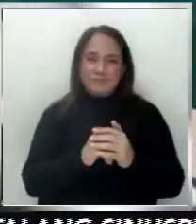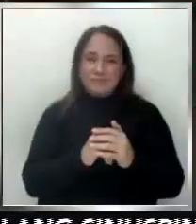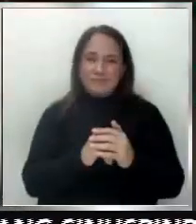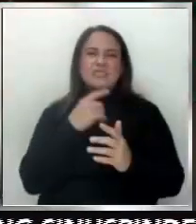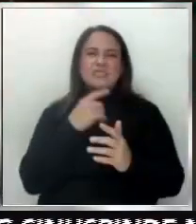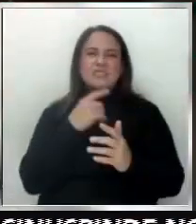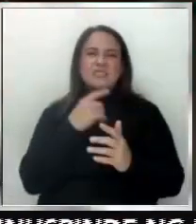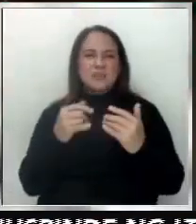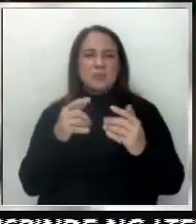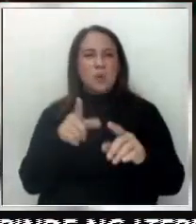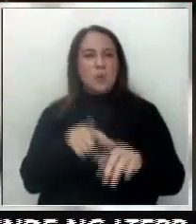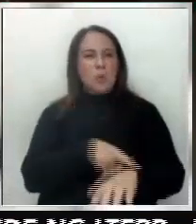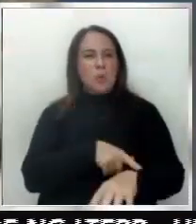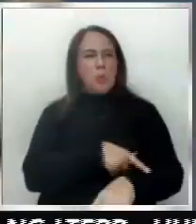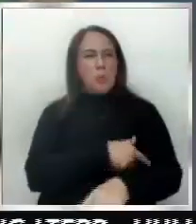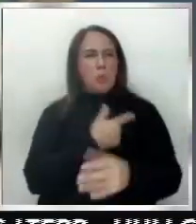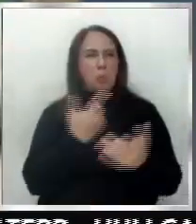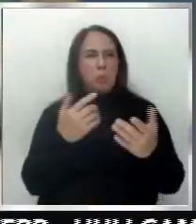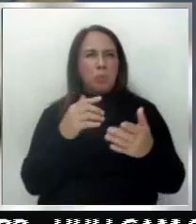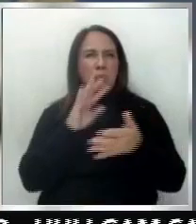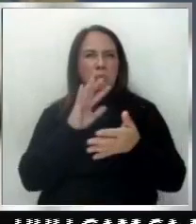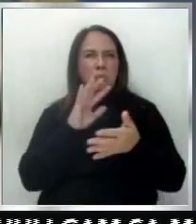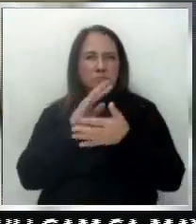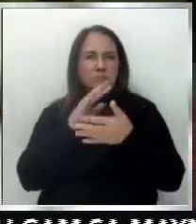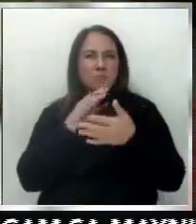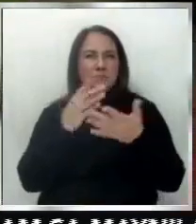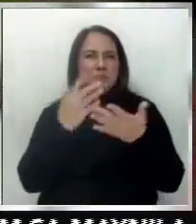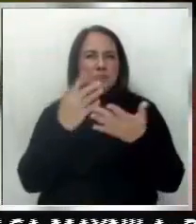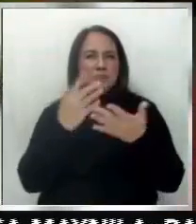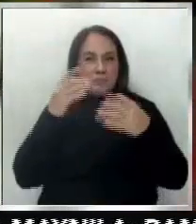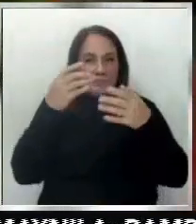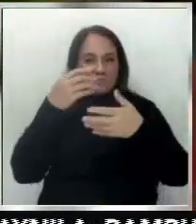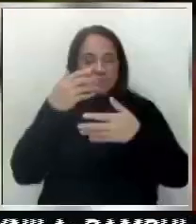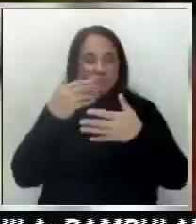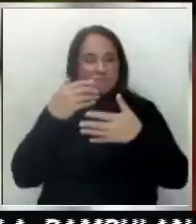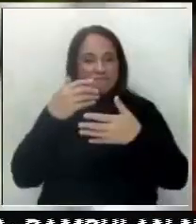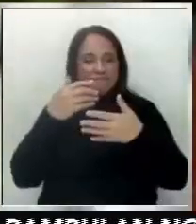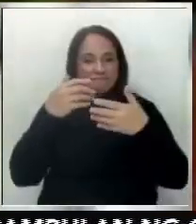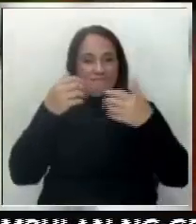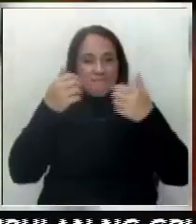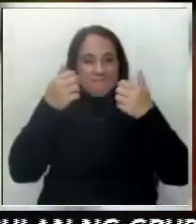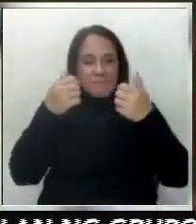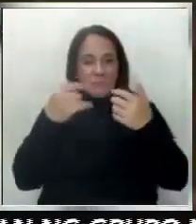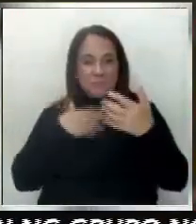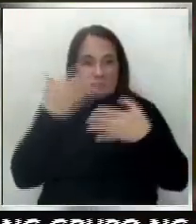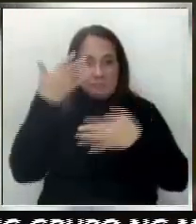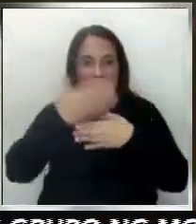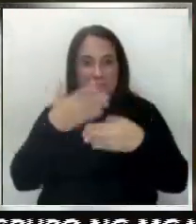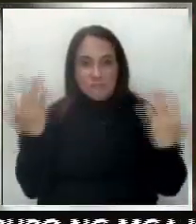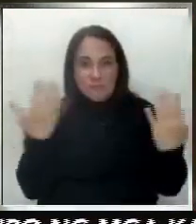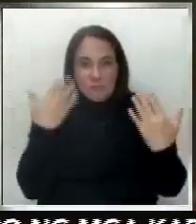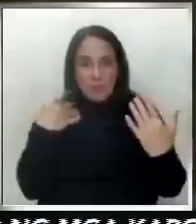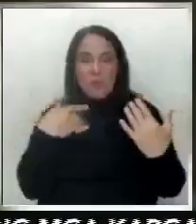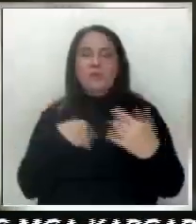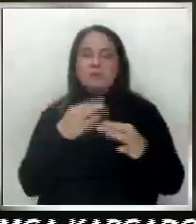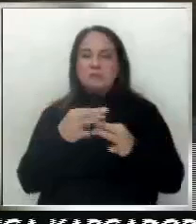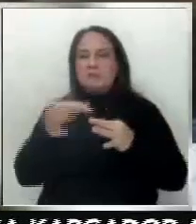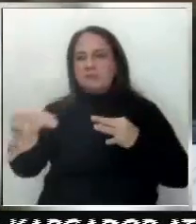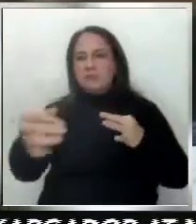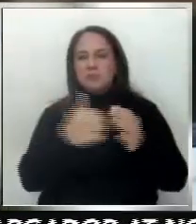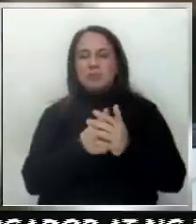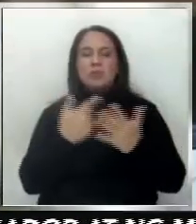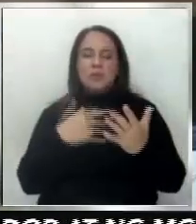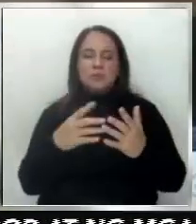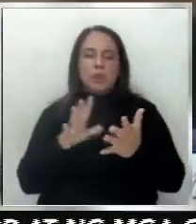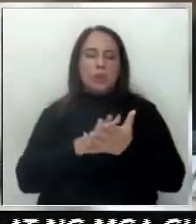sa mundo, kaya matagal na walang face-to-face classes. Dagdag pondo sa learning recovery ang isusulong sa Senado. About